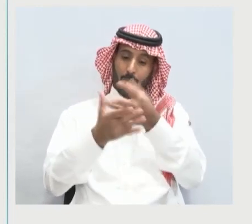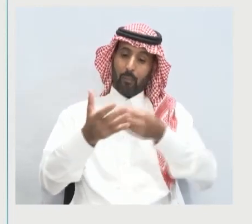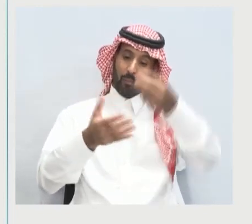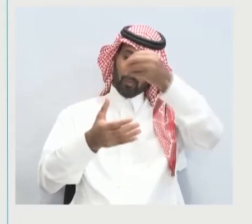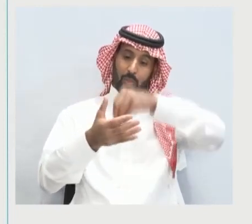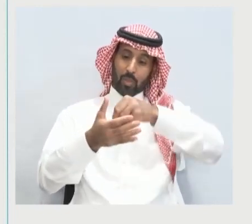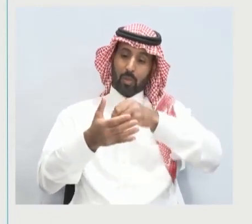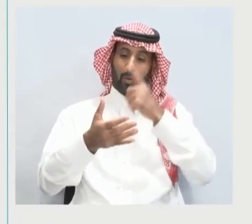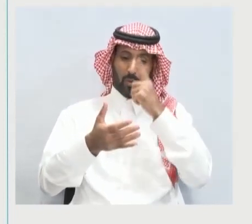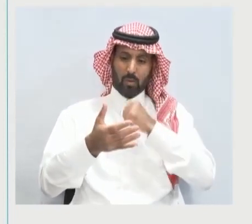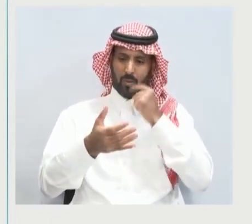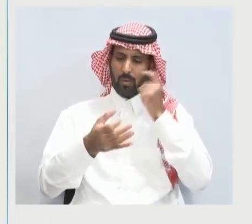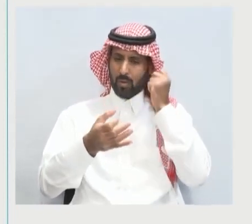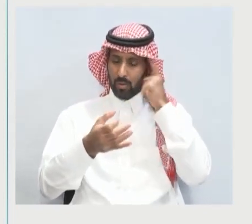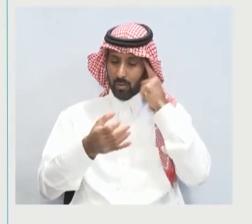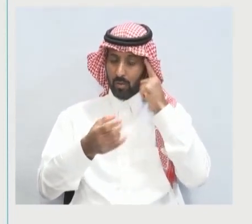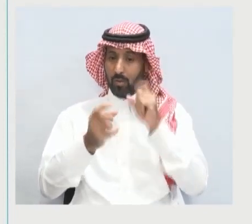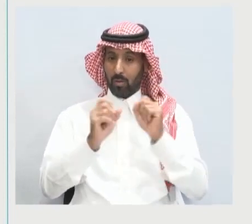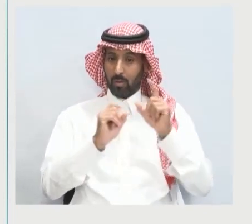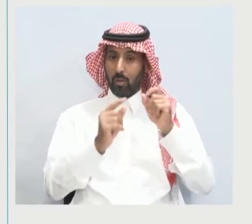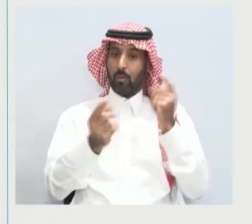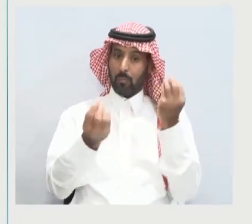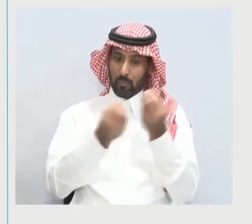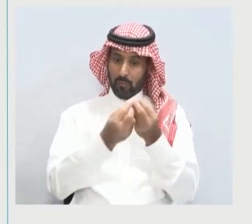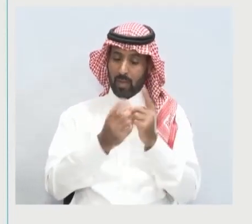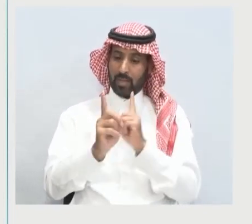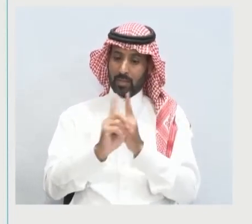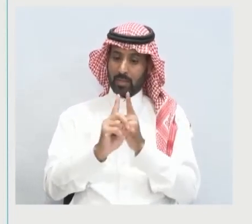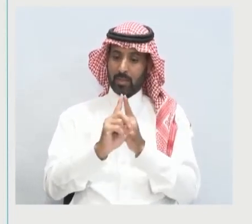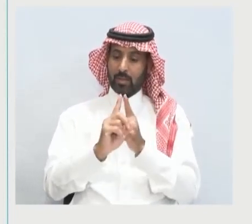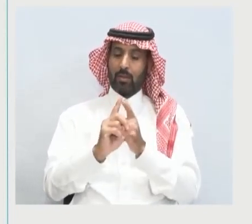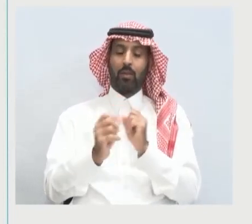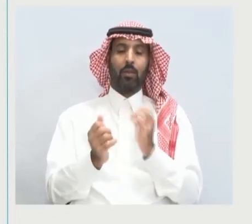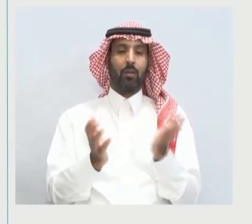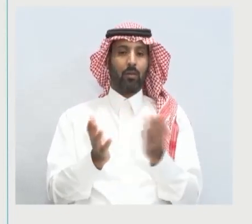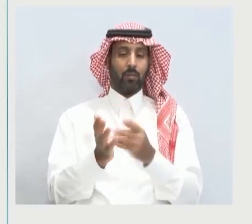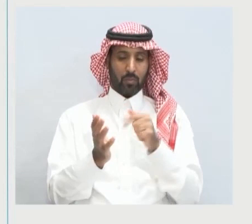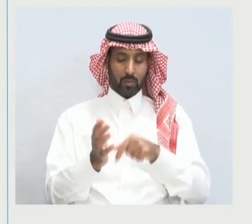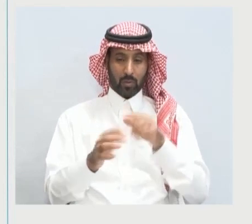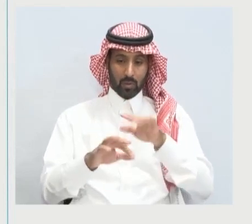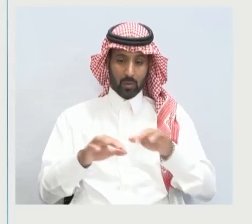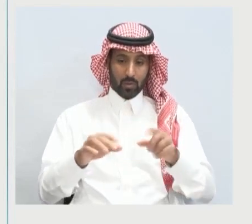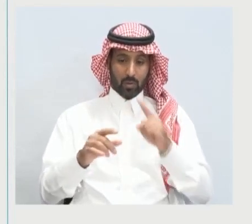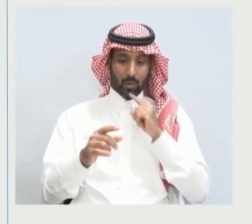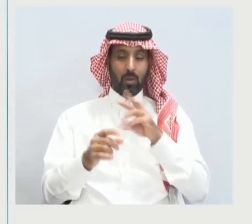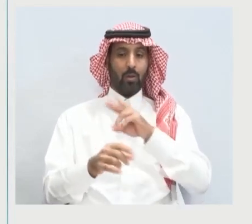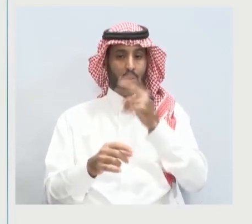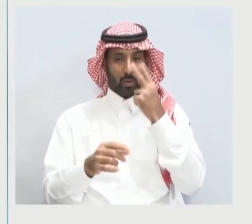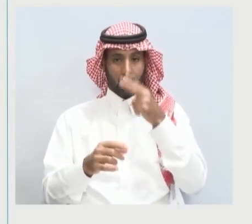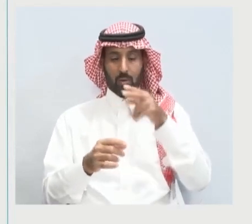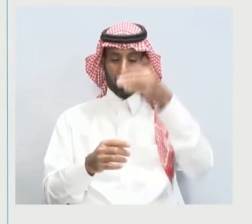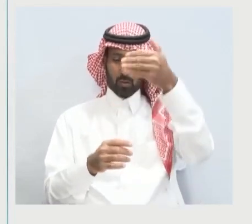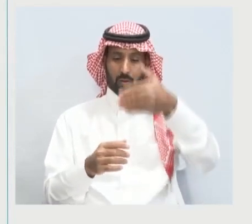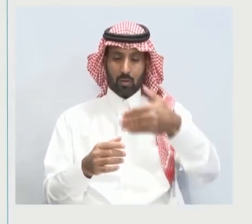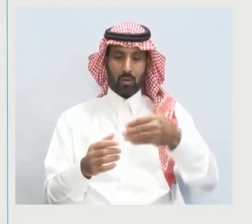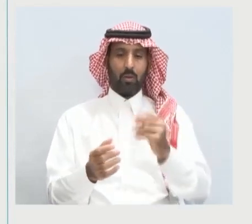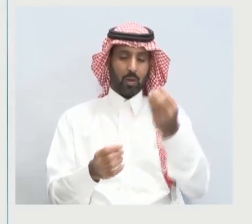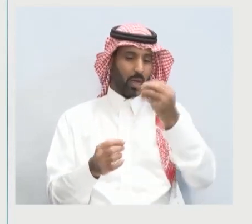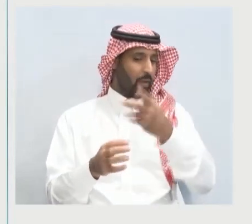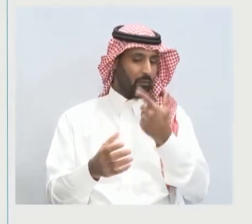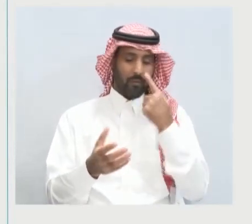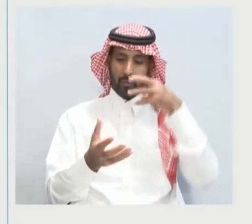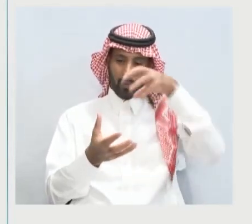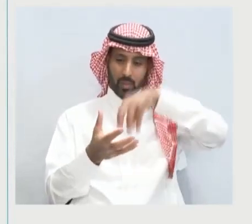بك يجب ان تكون متصلا بشبكه الانترنت وهذا تطبيق عملي لادراج ايقونه